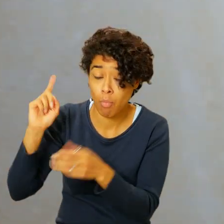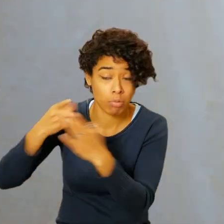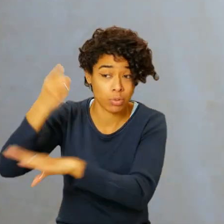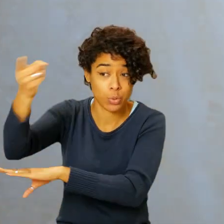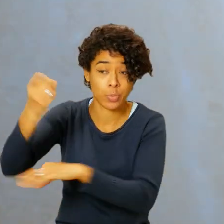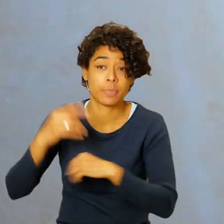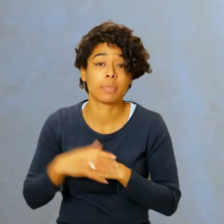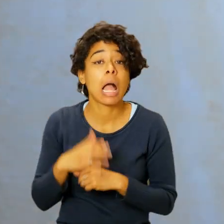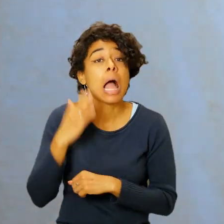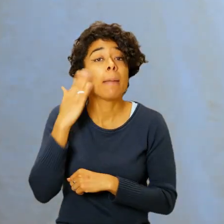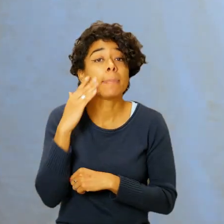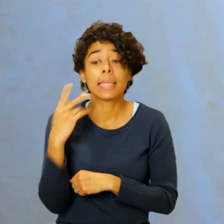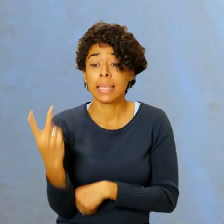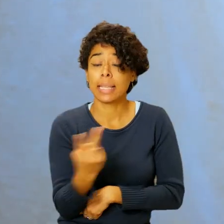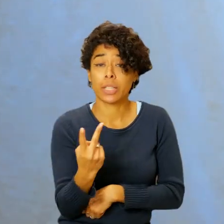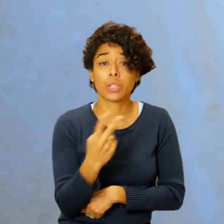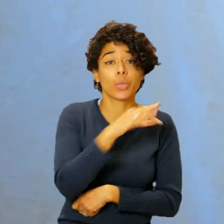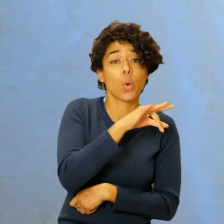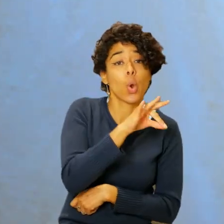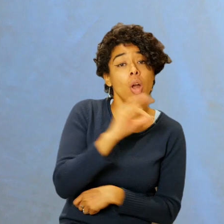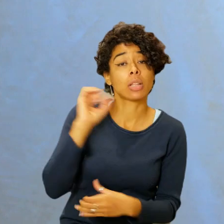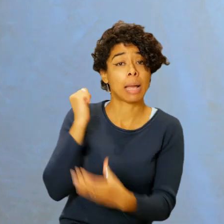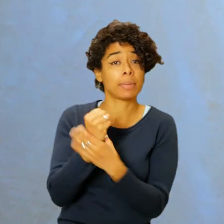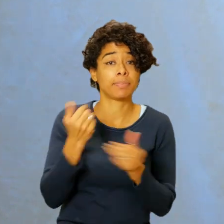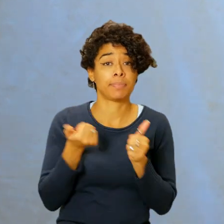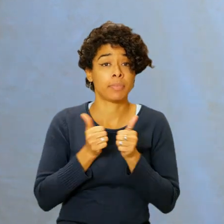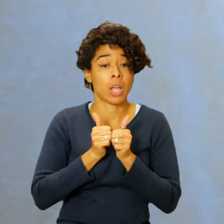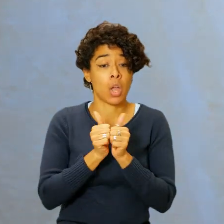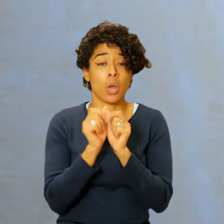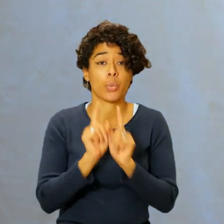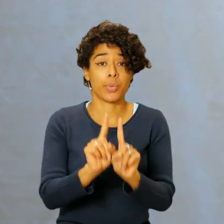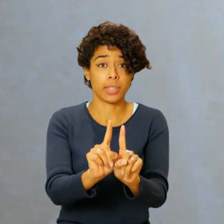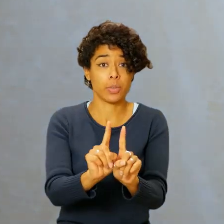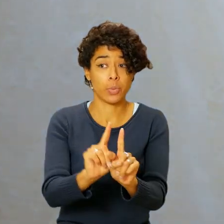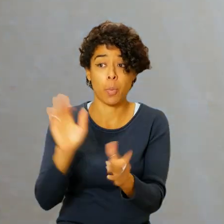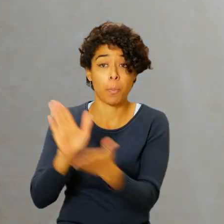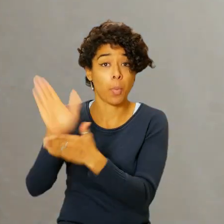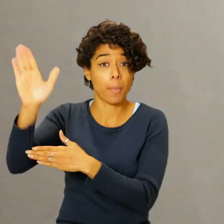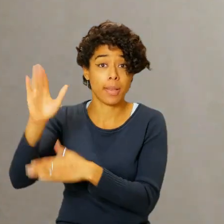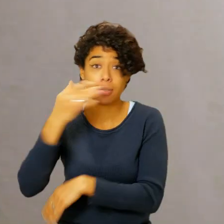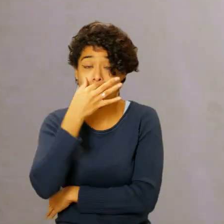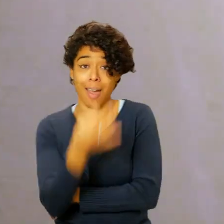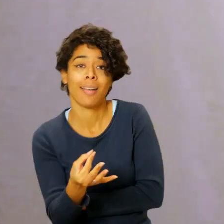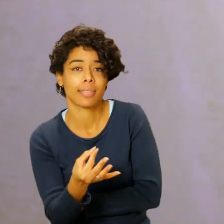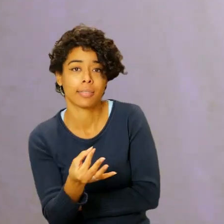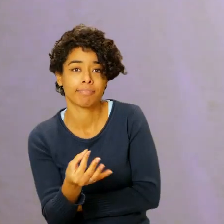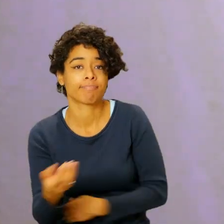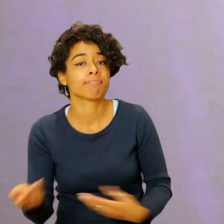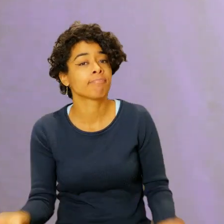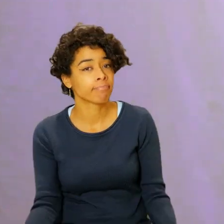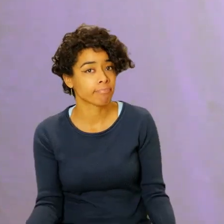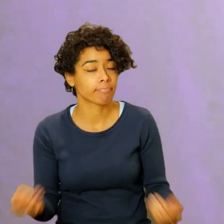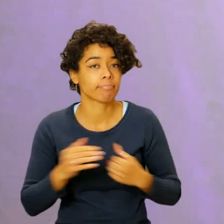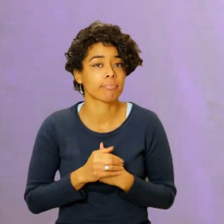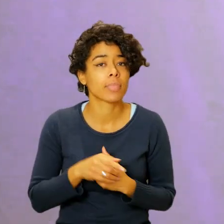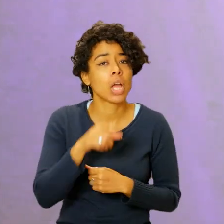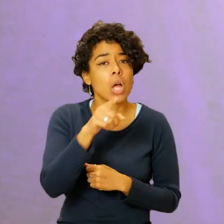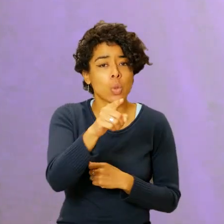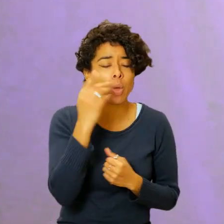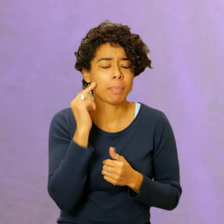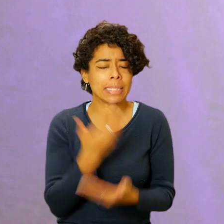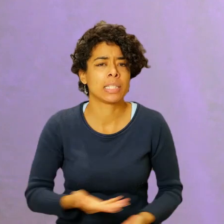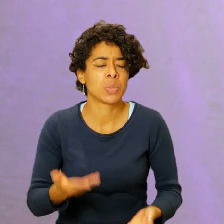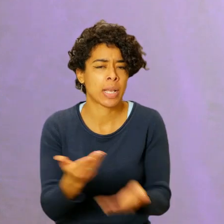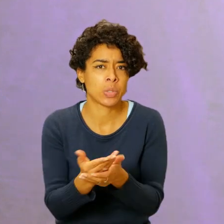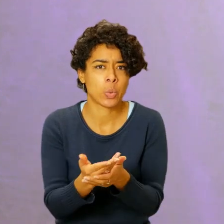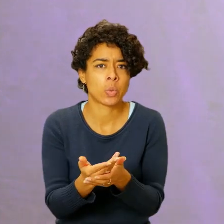de Lot, il n'aurait pas saisi pleinement cette promesse-là. Donc aujourd'hui, ne murmure pas, ni contre Dieu, ni contre qui